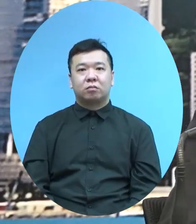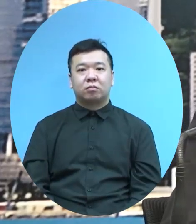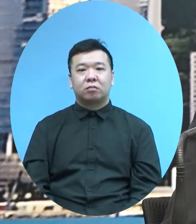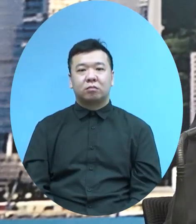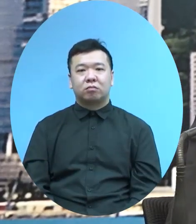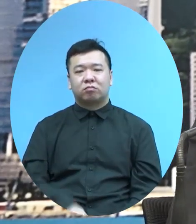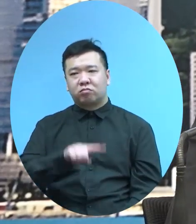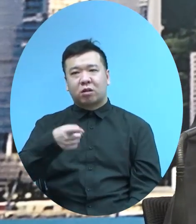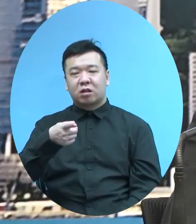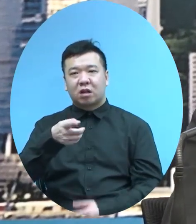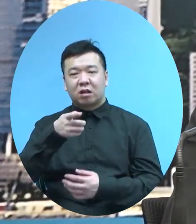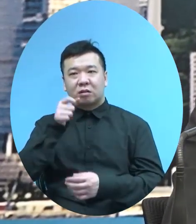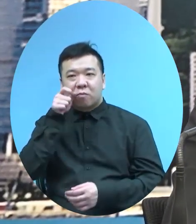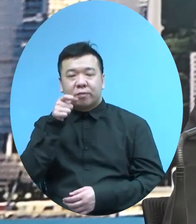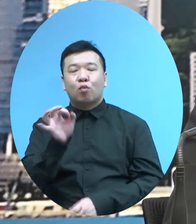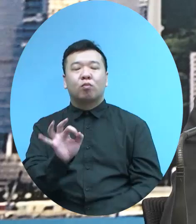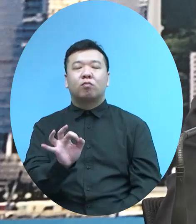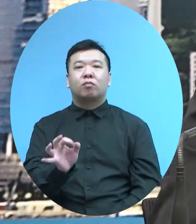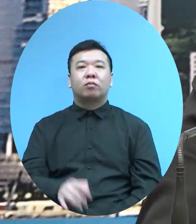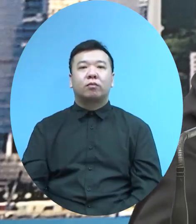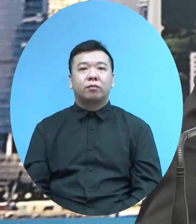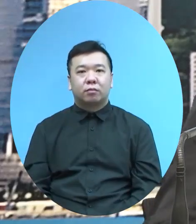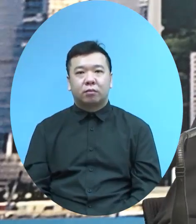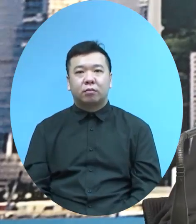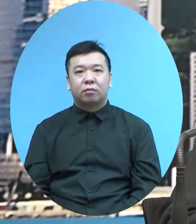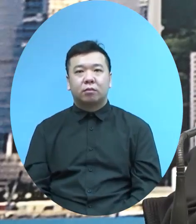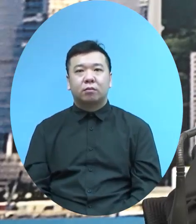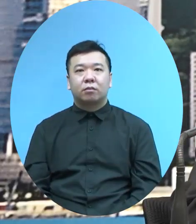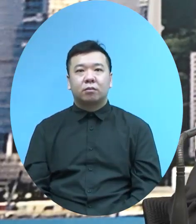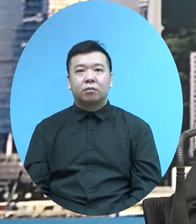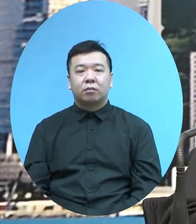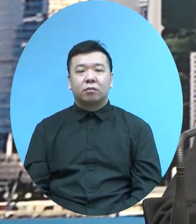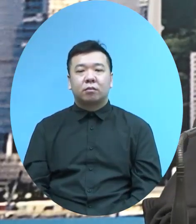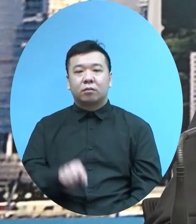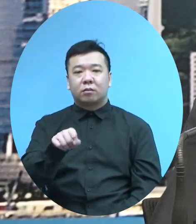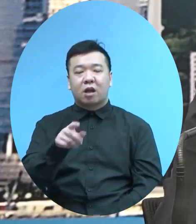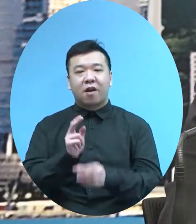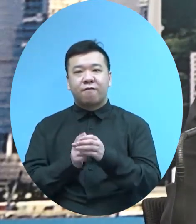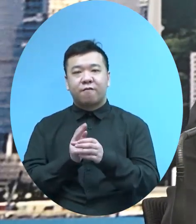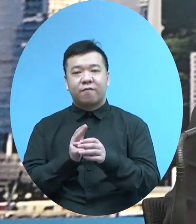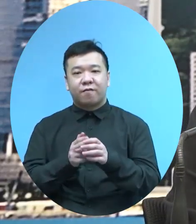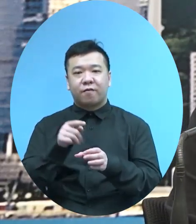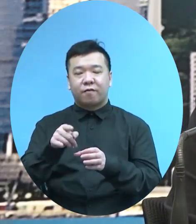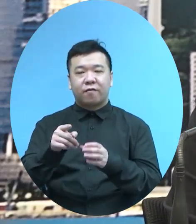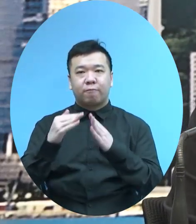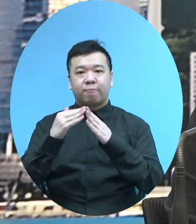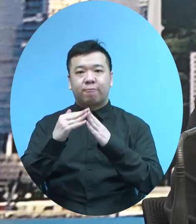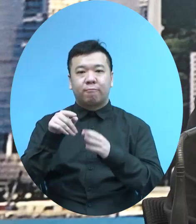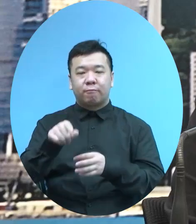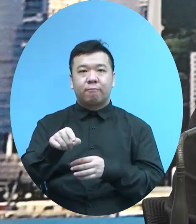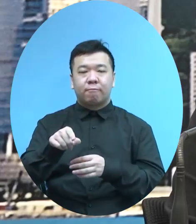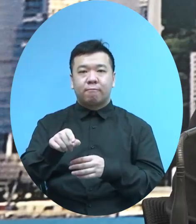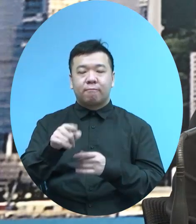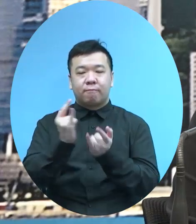其他就冇咩特別嘅。咁我哋個福慧佛社嗰度咧，就有呢、